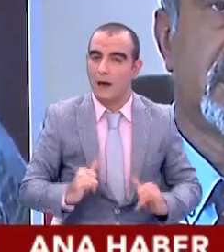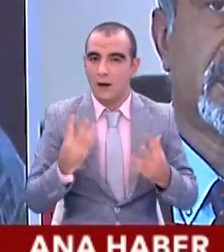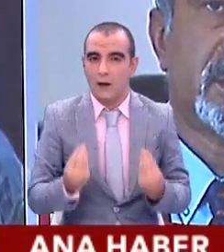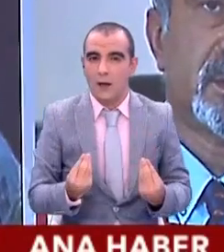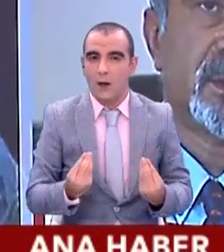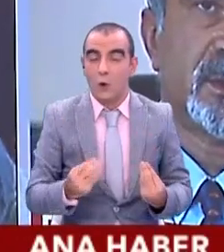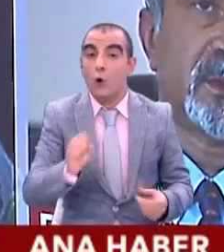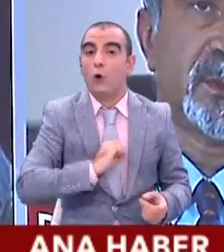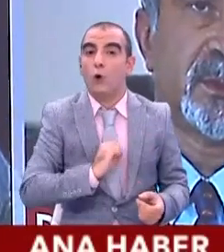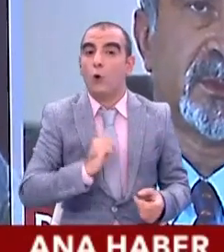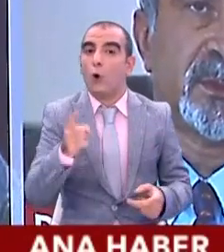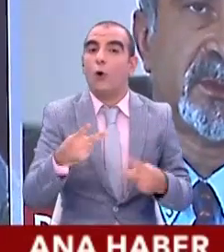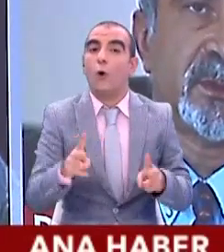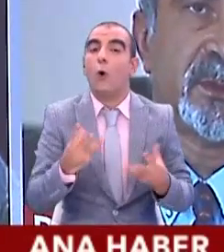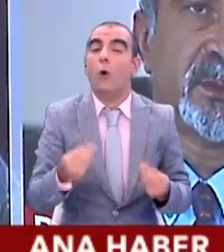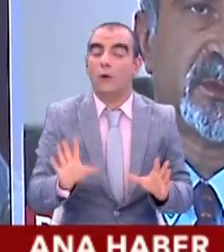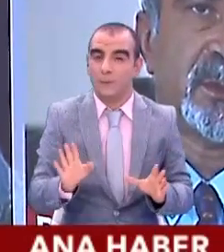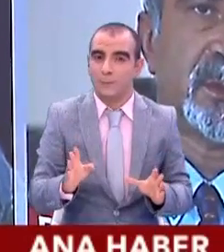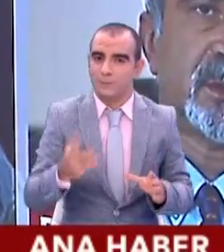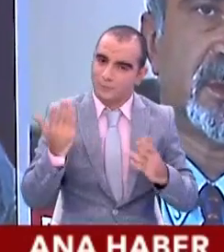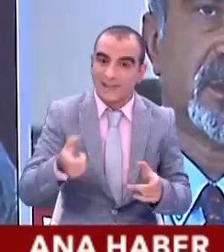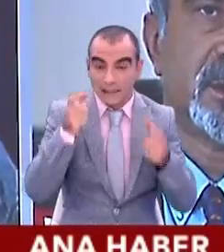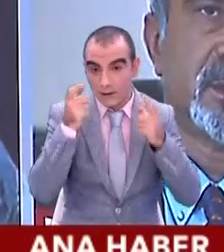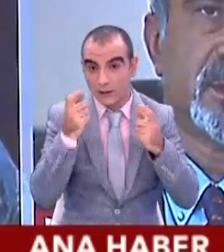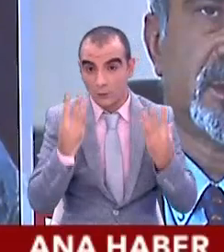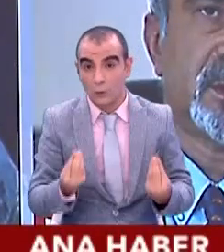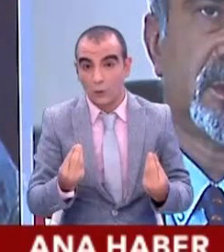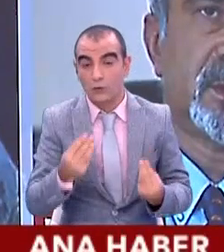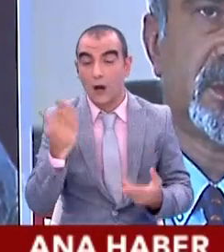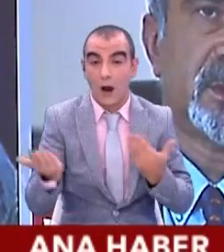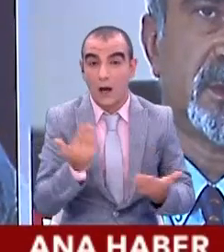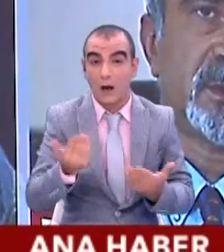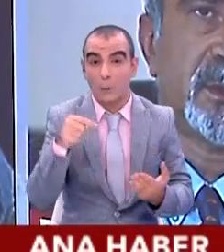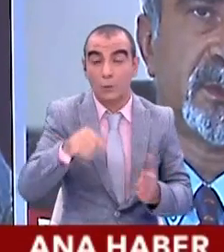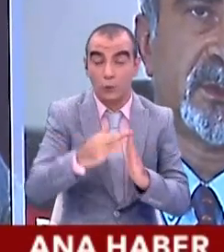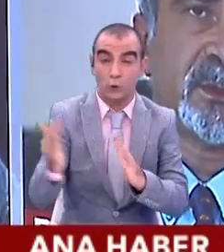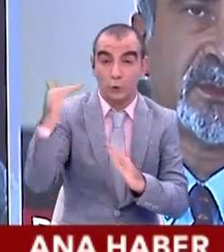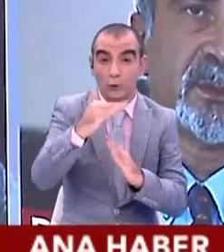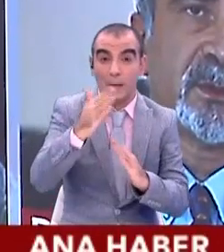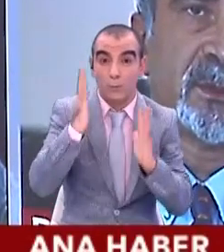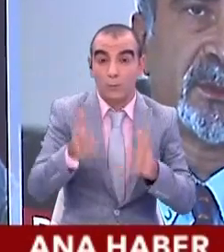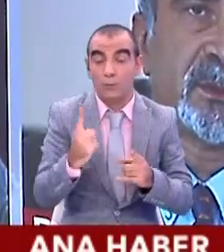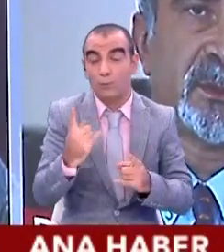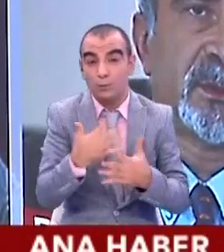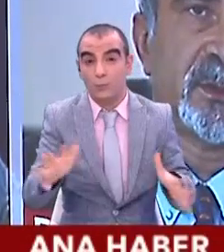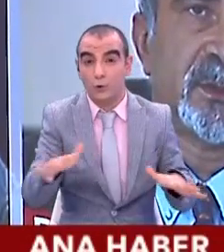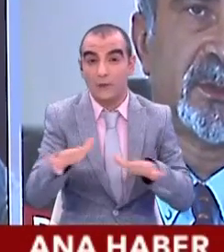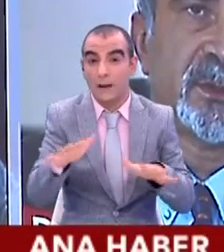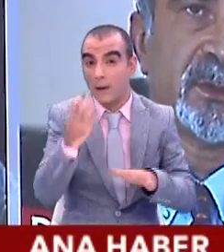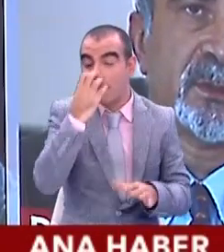paniğe Mahal vermeyiniz Tabii ki tedbirli olacaksınız Ama bunun üzerinde daha büyük bir deprem